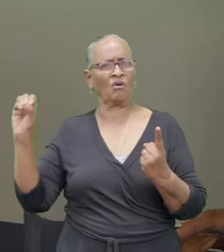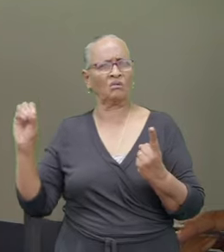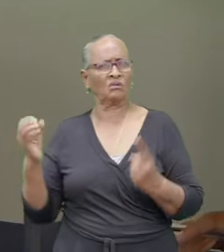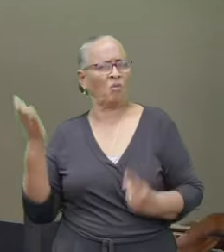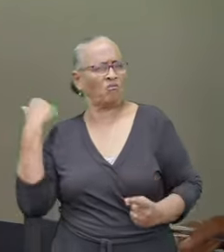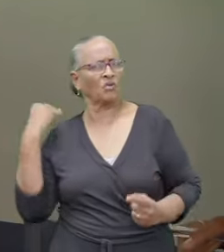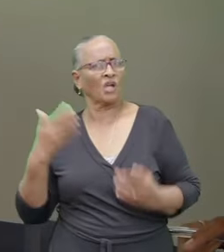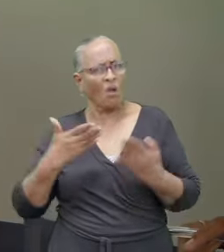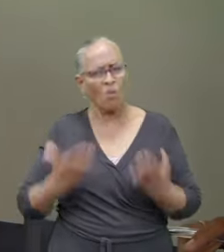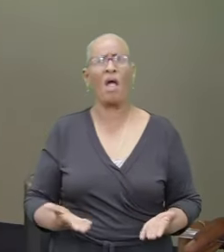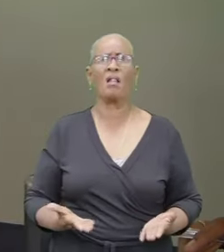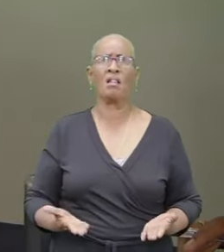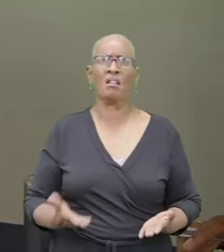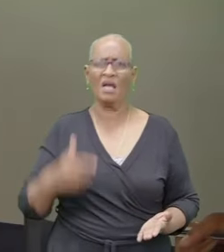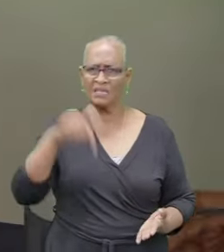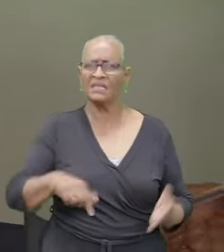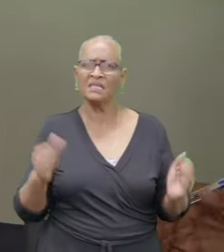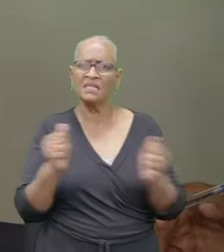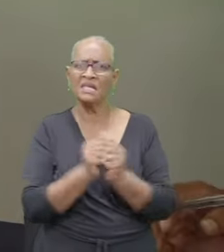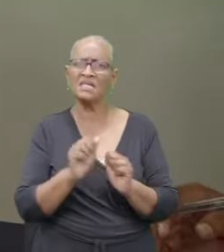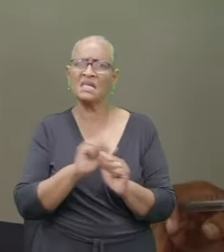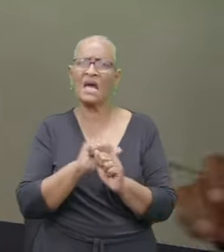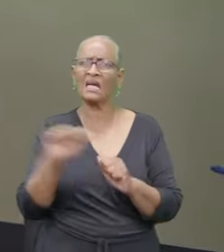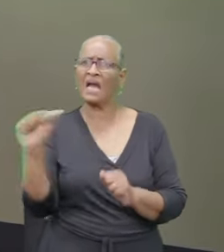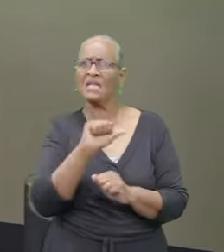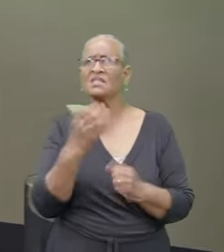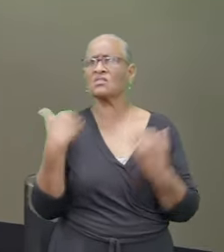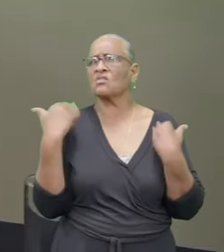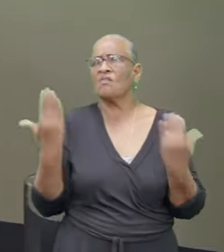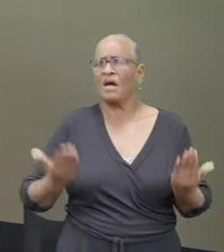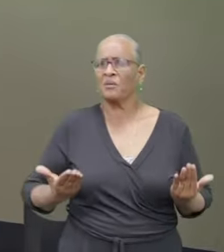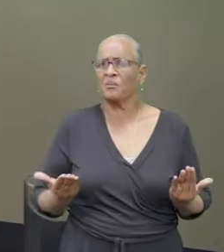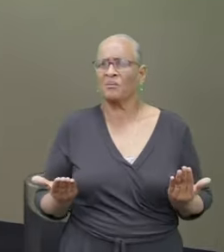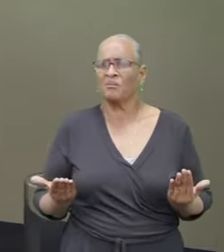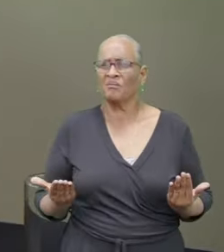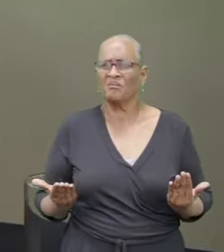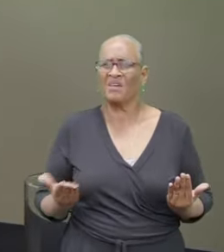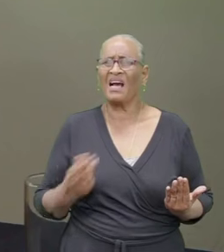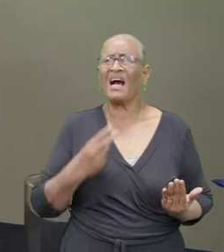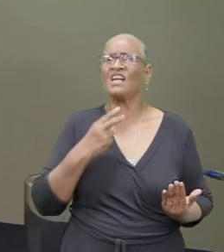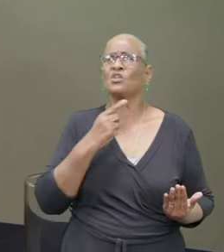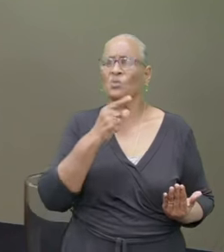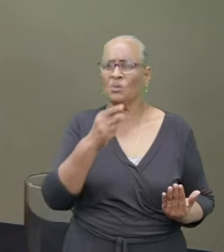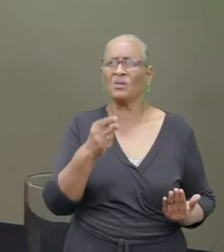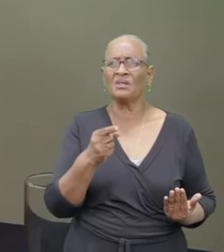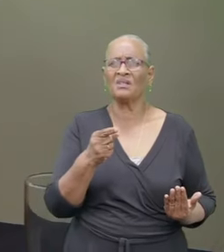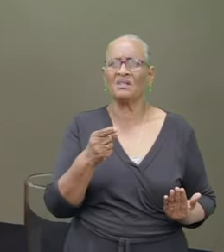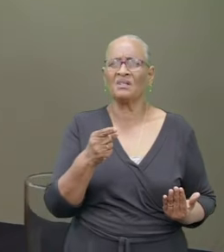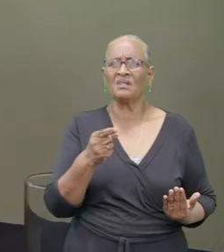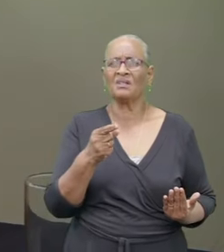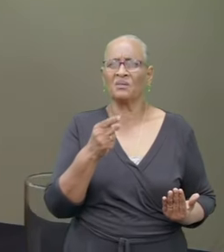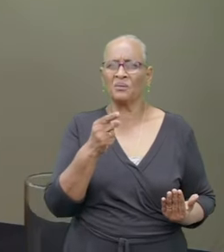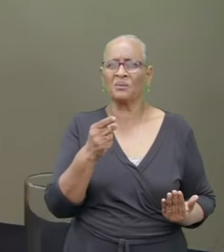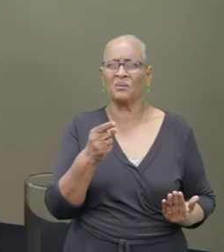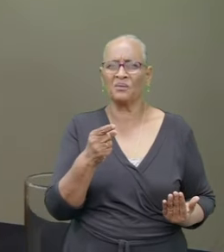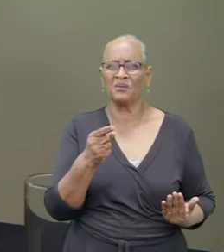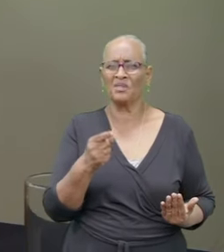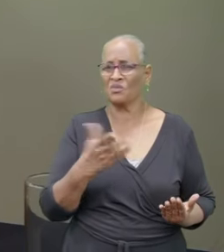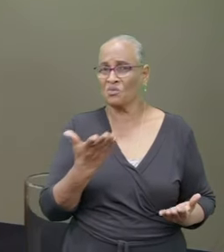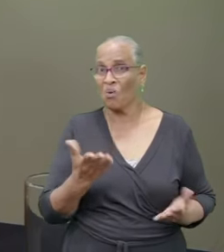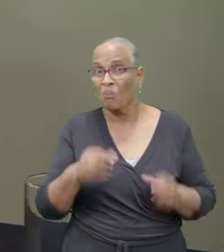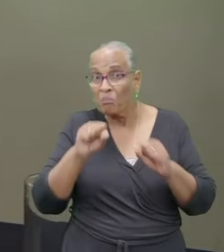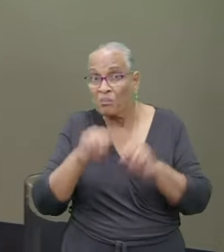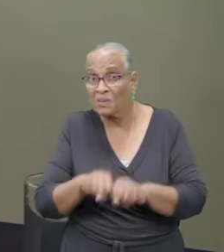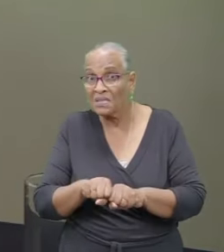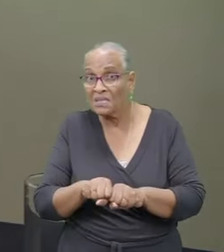gehad. Waarom is dat dit jaar anders gegaan? En als u daar al zo'n beslissing